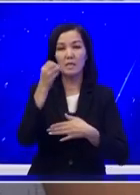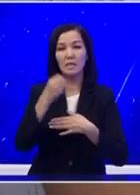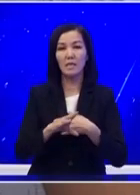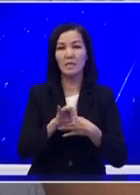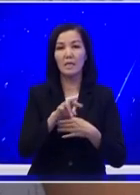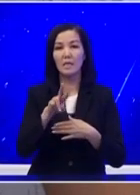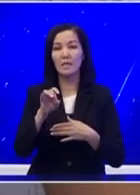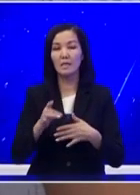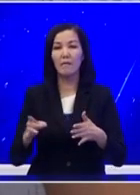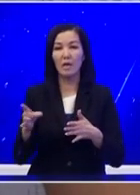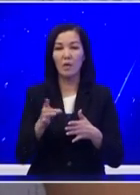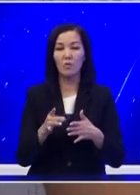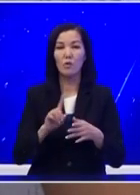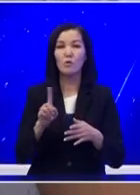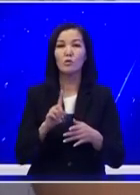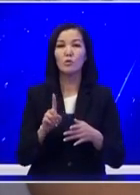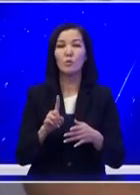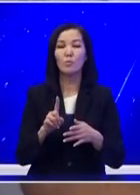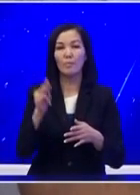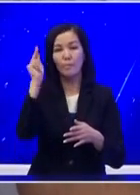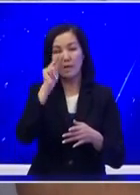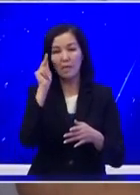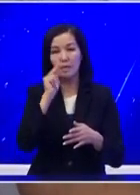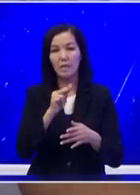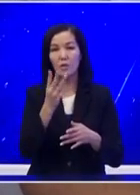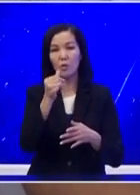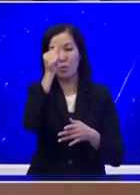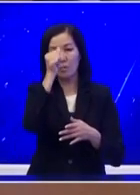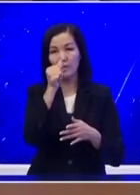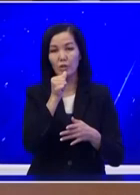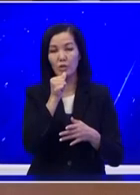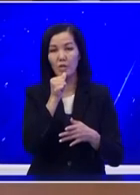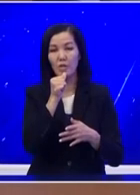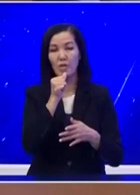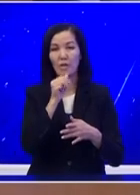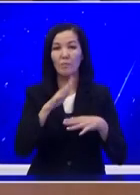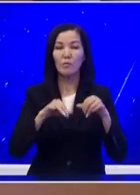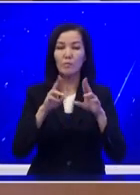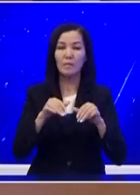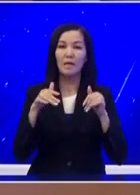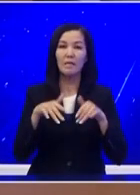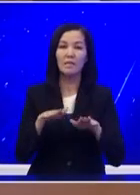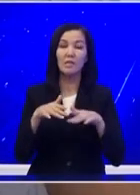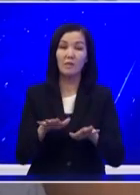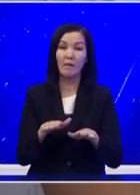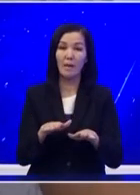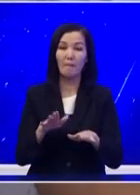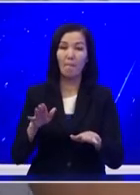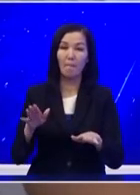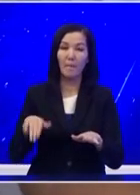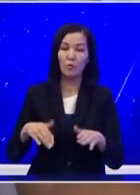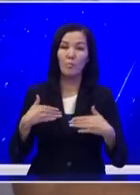района, чтобы пройти курсы 3-месячные по специальности швея. Дальше мне